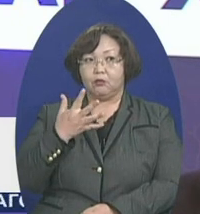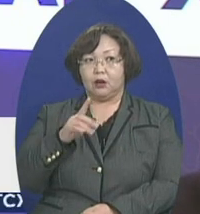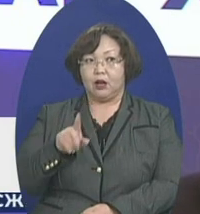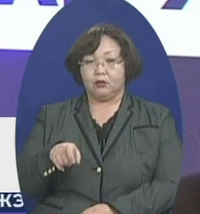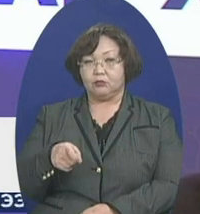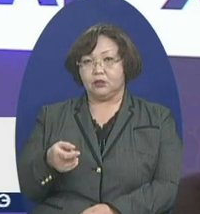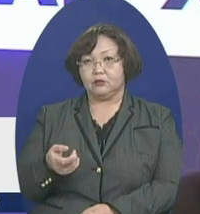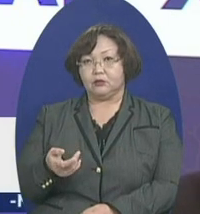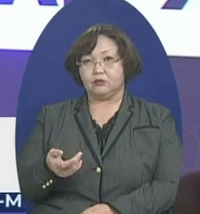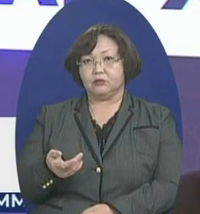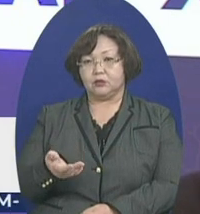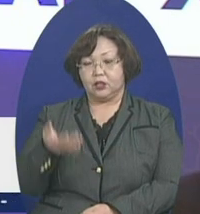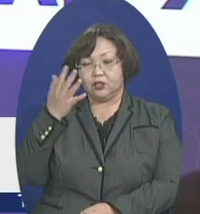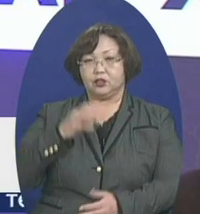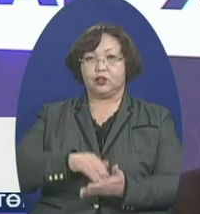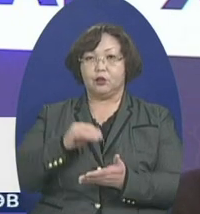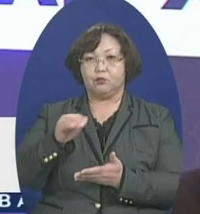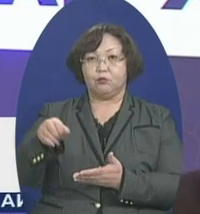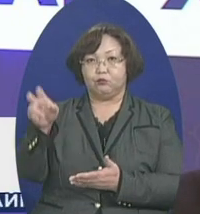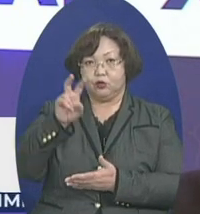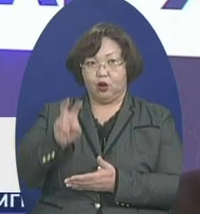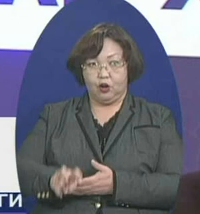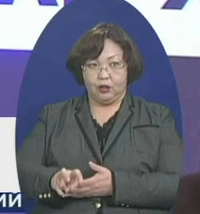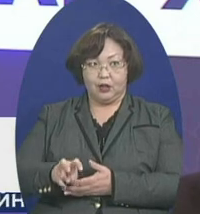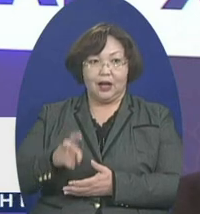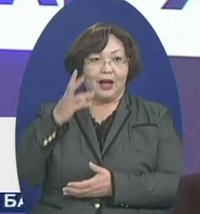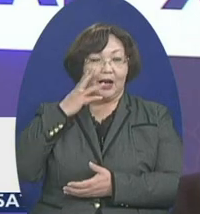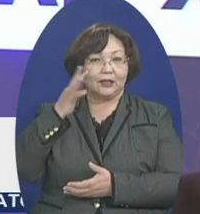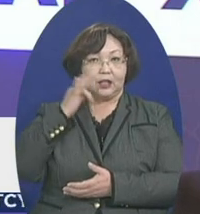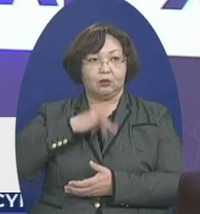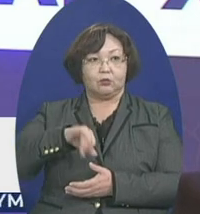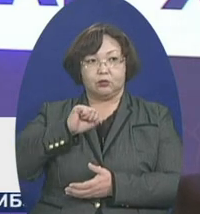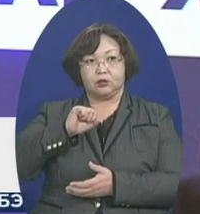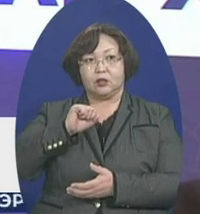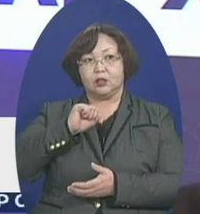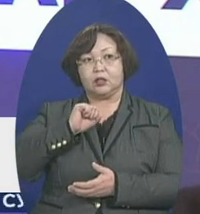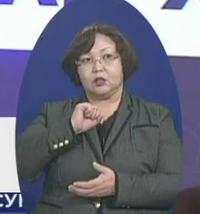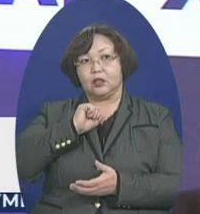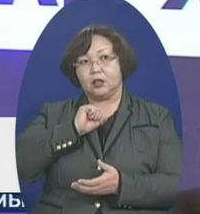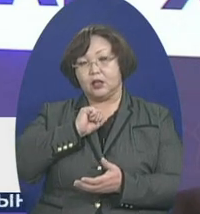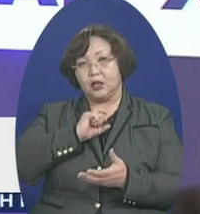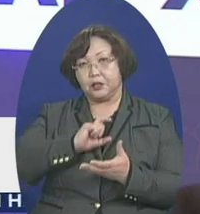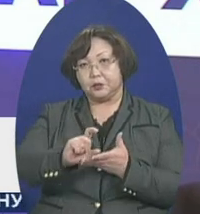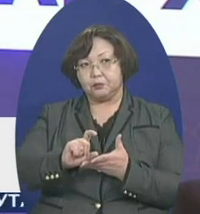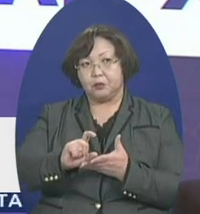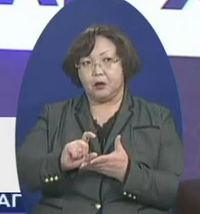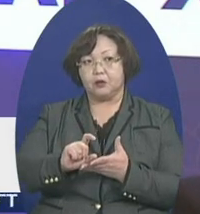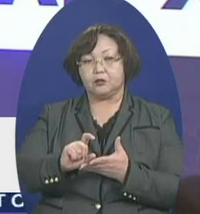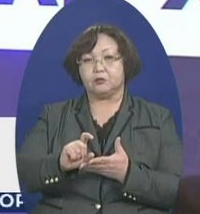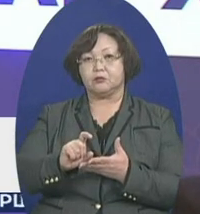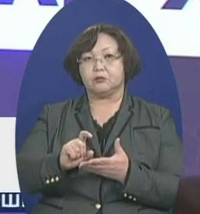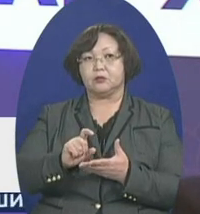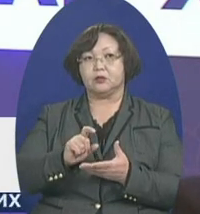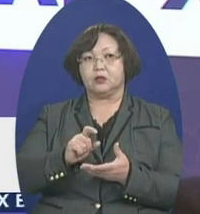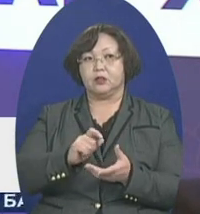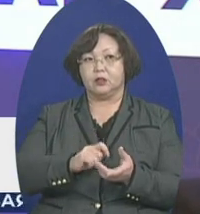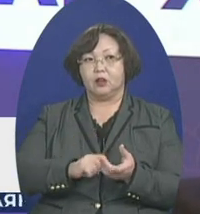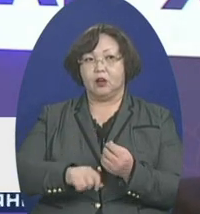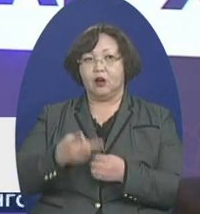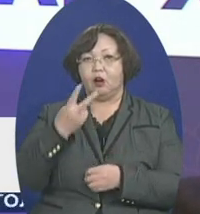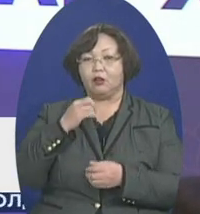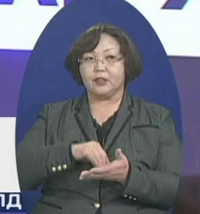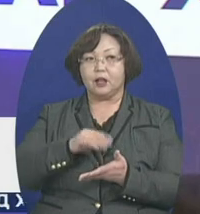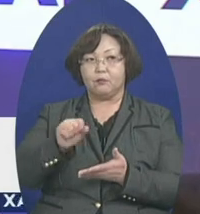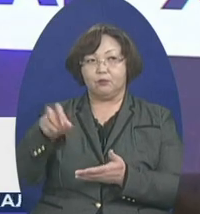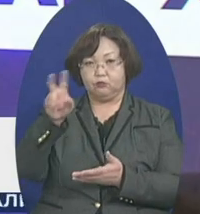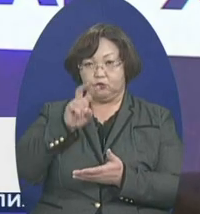15.1 хэдэн тэрбум долларын гадаад худалдаа хийлээ. Энэ гадаад худалдааг нэг 20 тэрбум долларын хэмжээнд